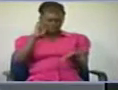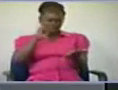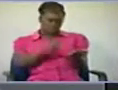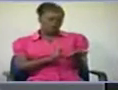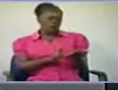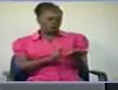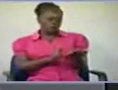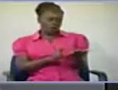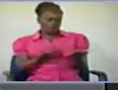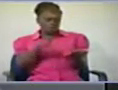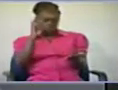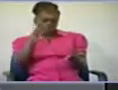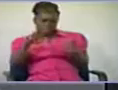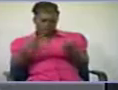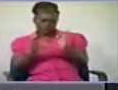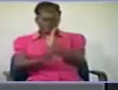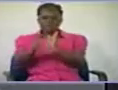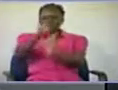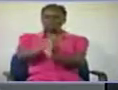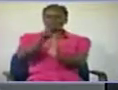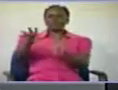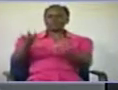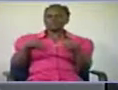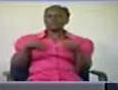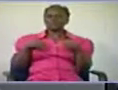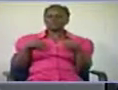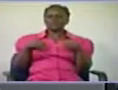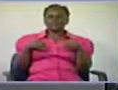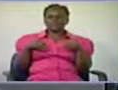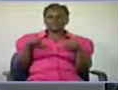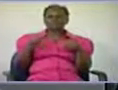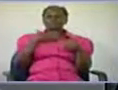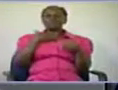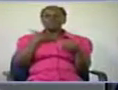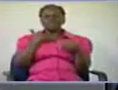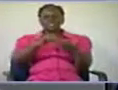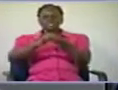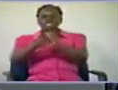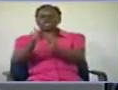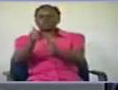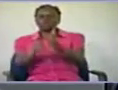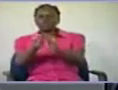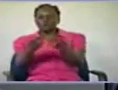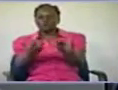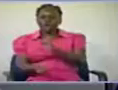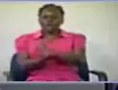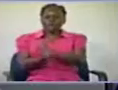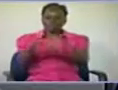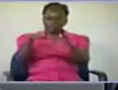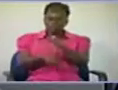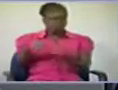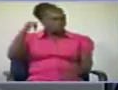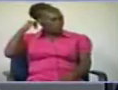je, mtaala huu na uonaje umekukaribisha na ni sehemu zipi ambazo labda ungependa kufanyia ufafanuzi ili uelewe vizuri. Nambari zetu za